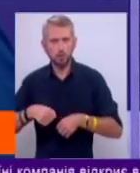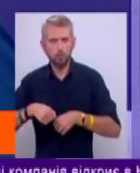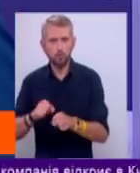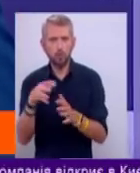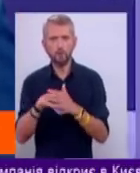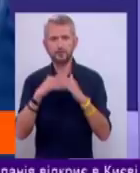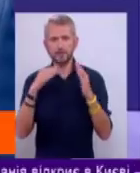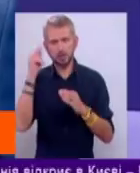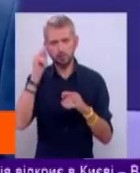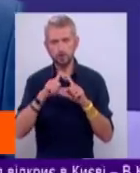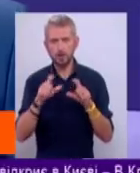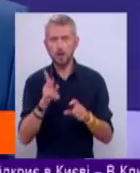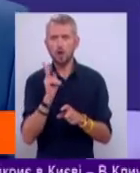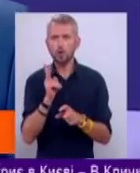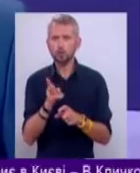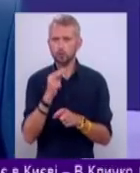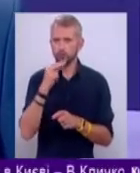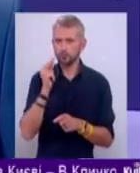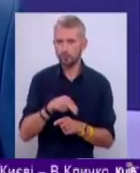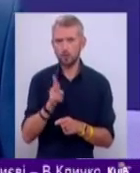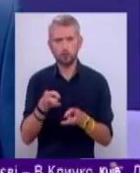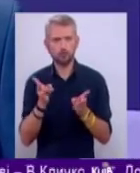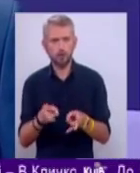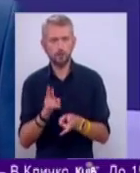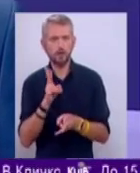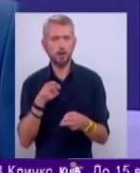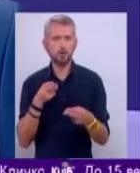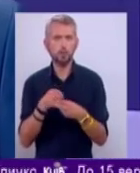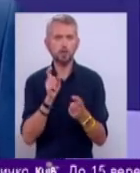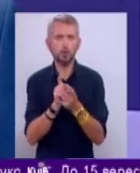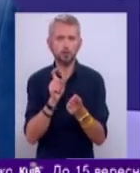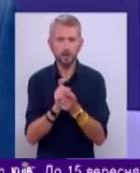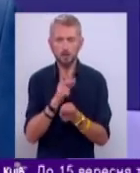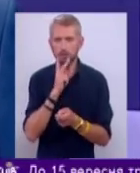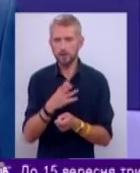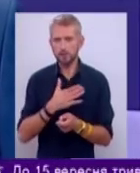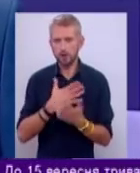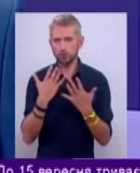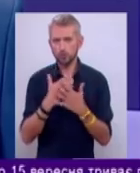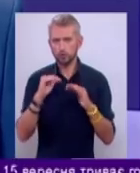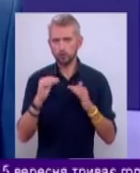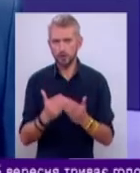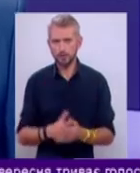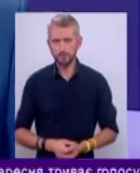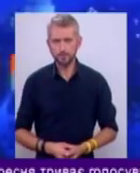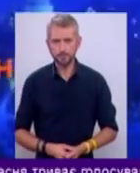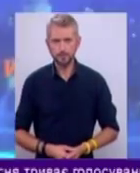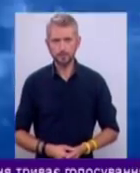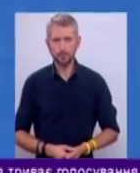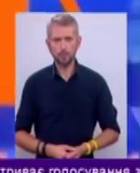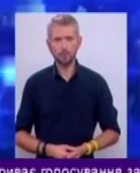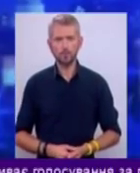у стінах навчальних закладів. Хто кривдник, а хто жертва? І як запобігти конфліктам? Дивіться у сюжеті Ксенії Лущик.